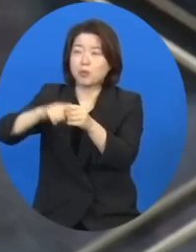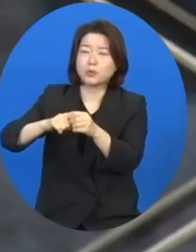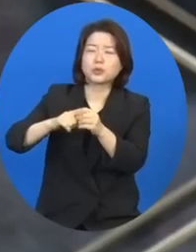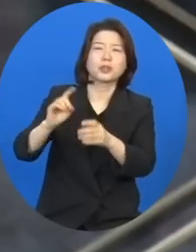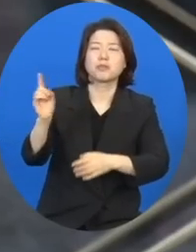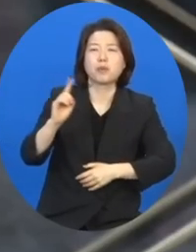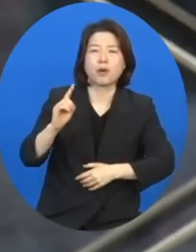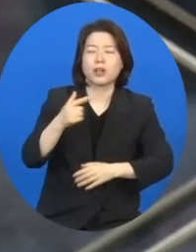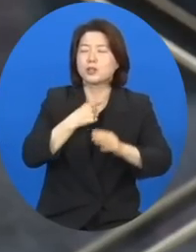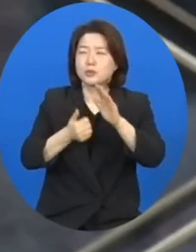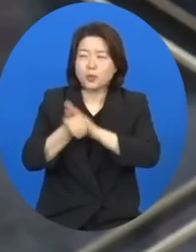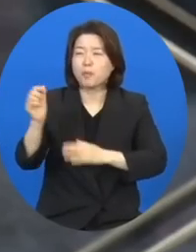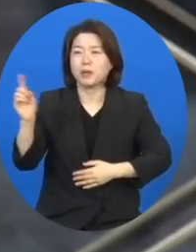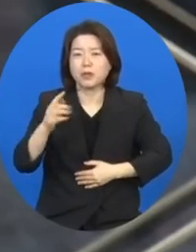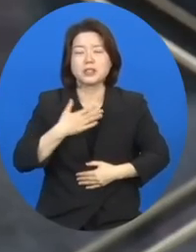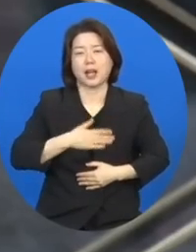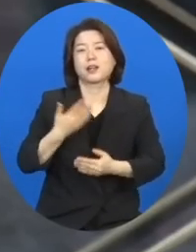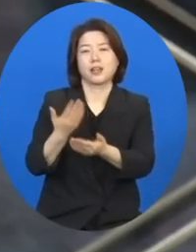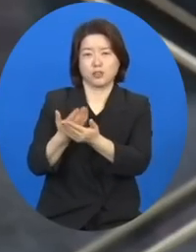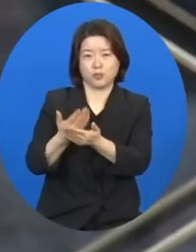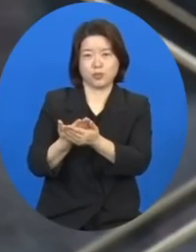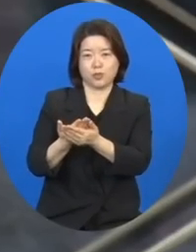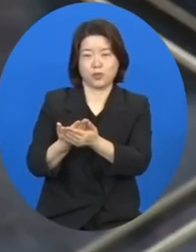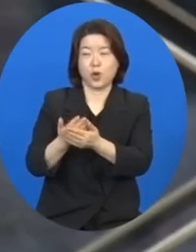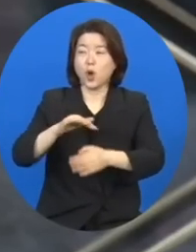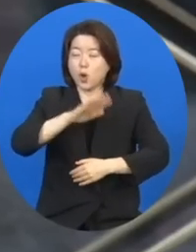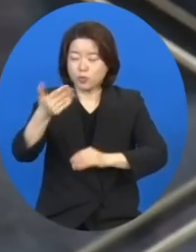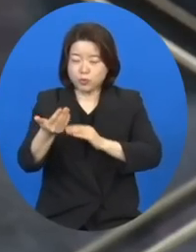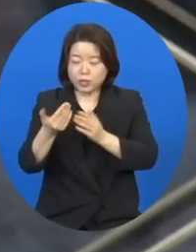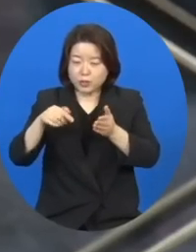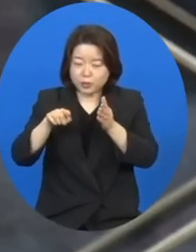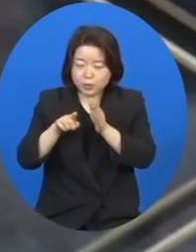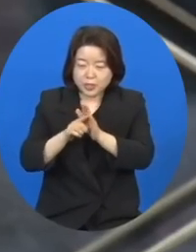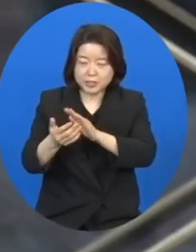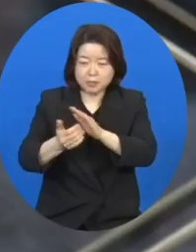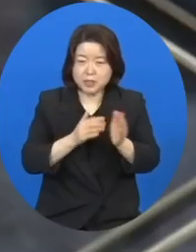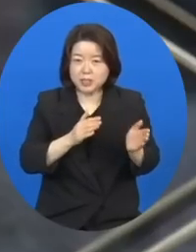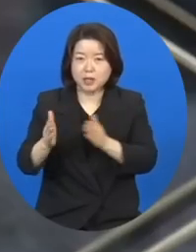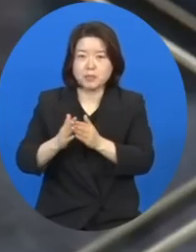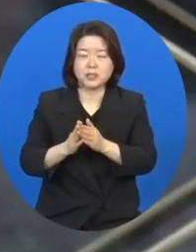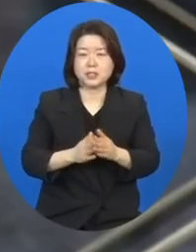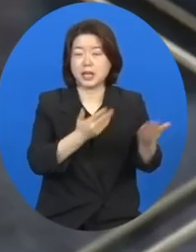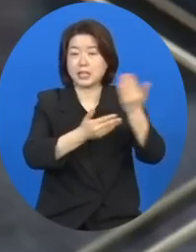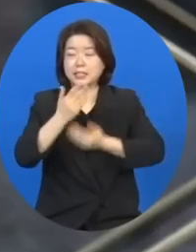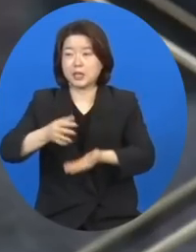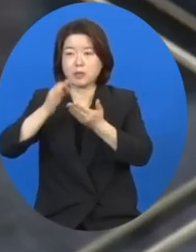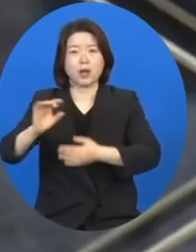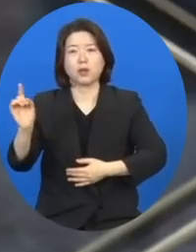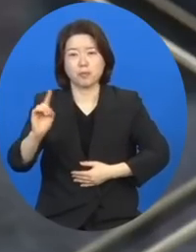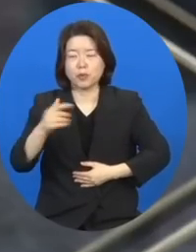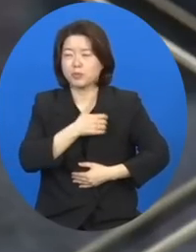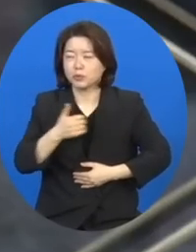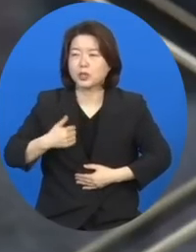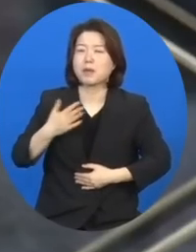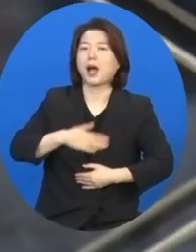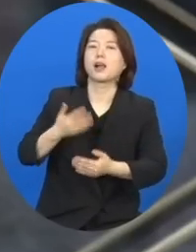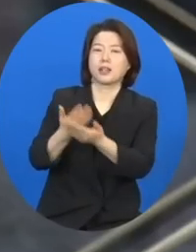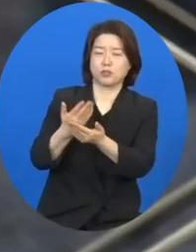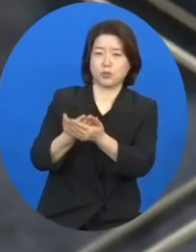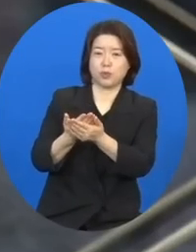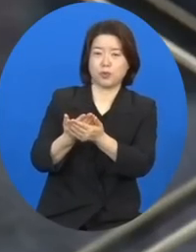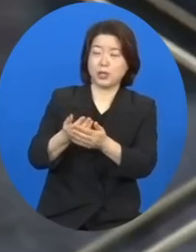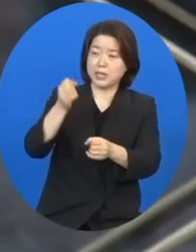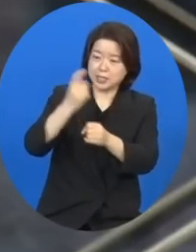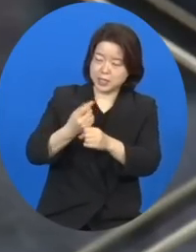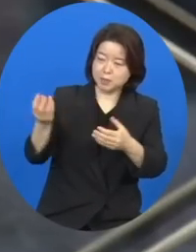우리 위해 예비하신 그 기업의 풍성함이 얼마나 큰지를 알게 해주시고 그 다음에 이미 우리에게 역사하시는 능력이 지극히